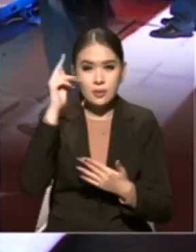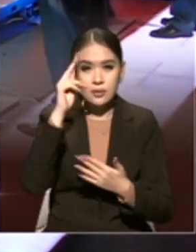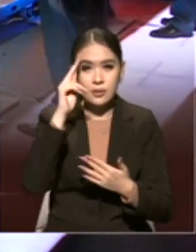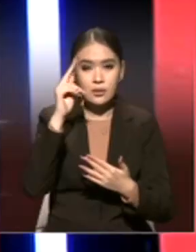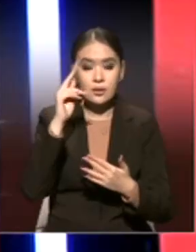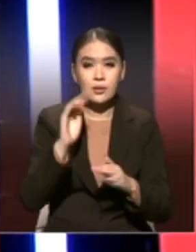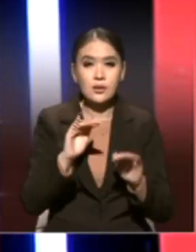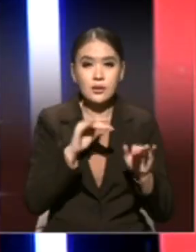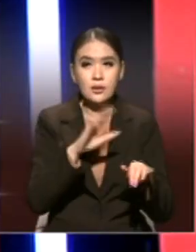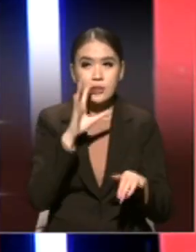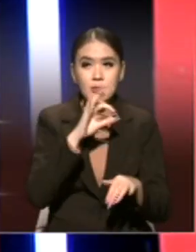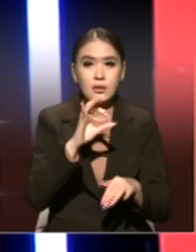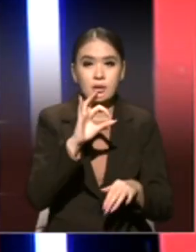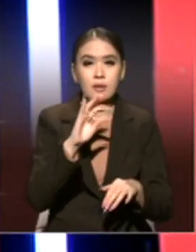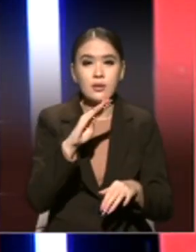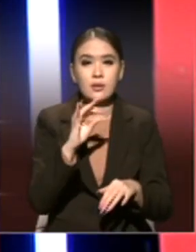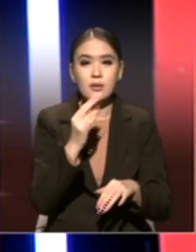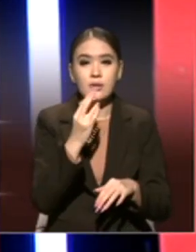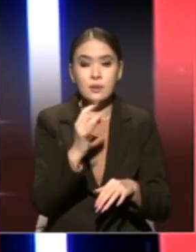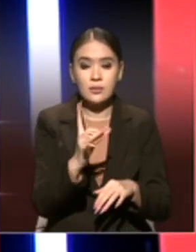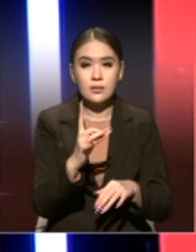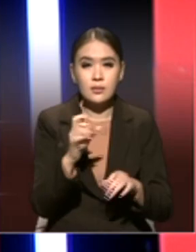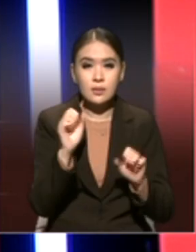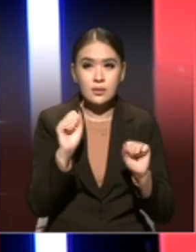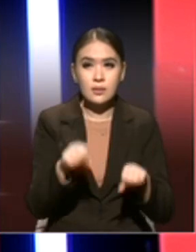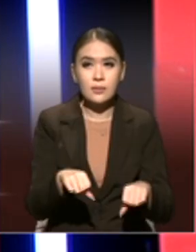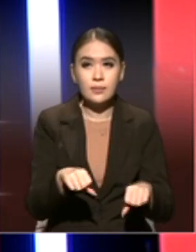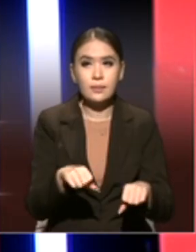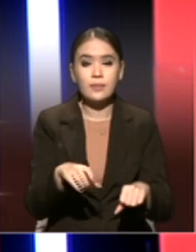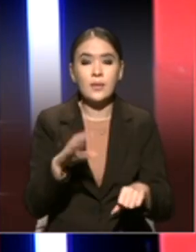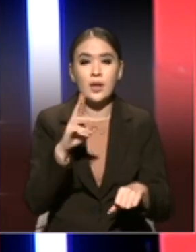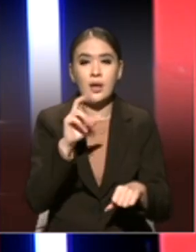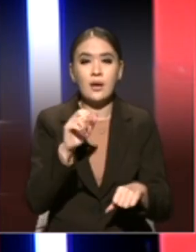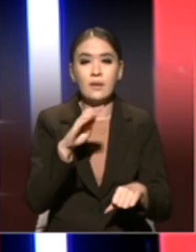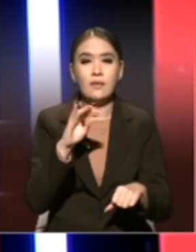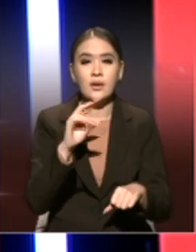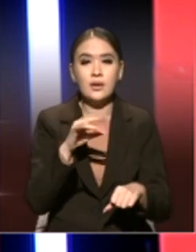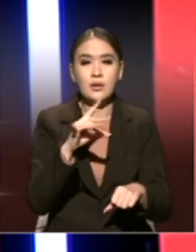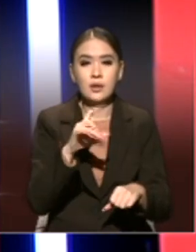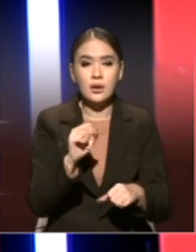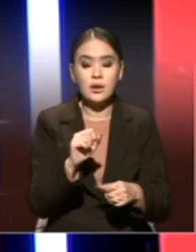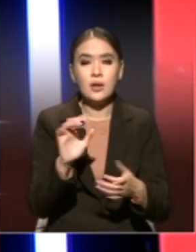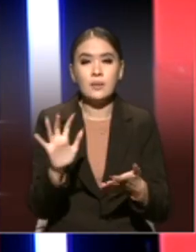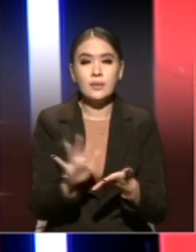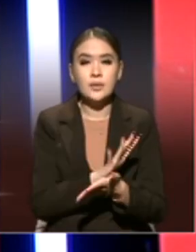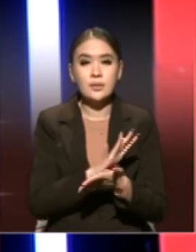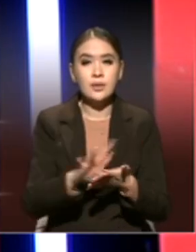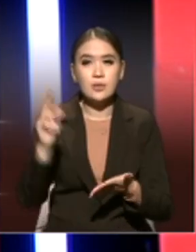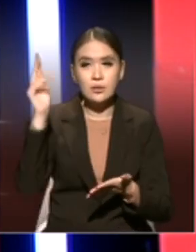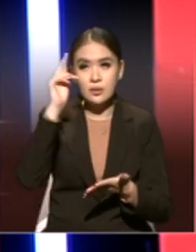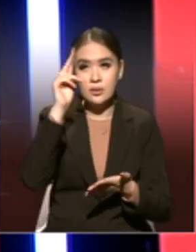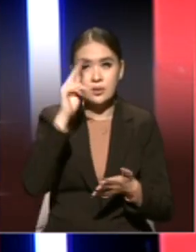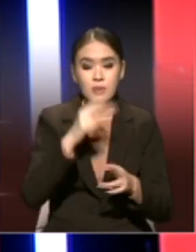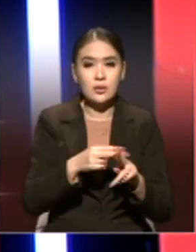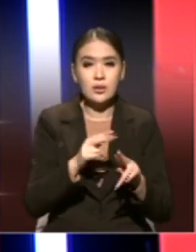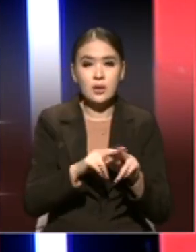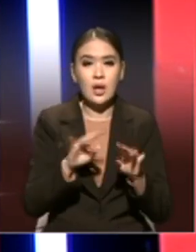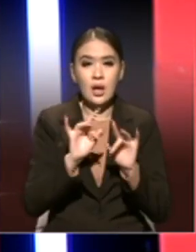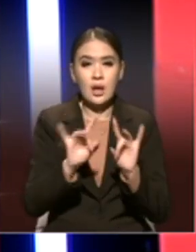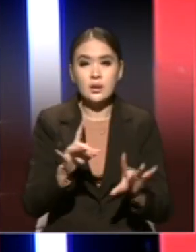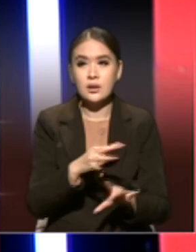кейін офицер болып шыға аласыз. Және әскери кафедрасына тегін оқу. Біз бағанадан бері осыны бір рет те айтқан